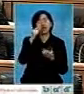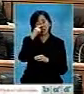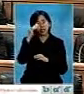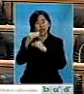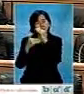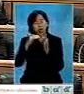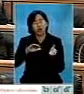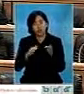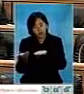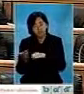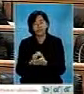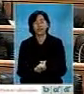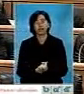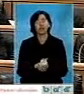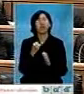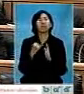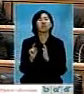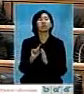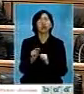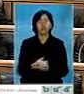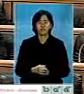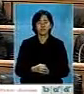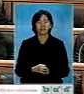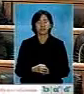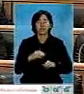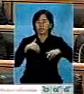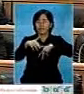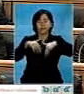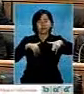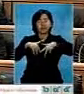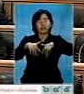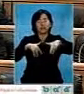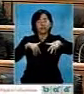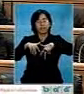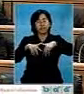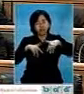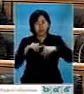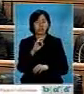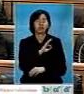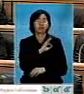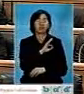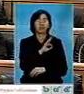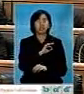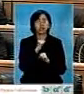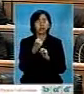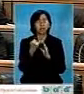ว่าเขาผิดอะไรพี่น้องประชาชนซึ่งเป็นสมาชิกพรรคทำผิดอะ